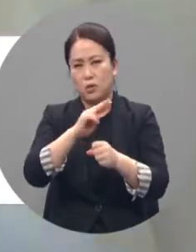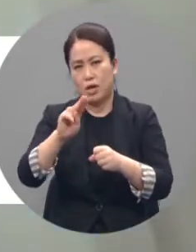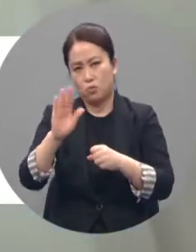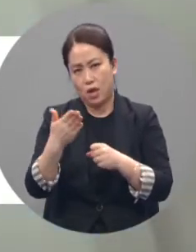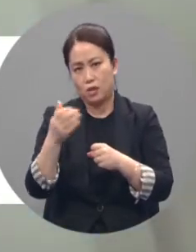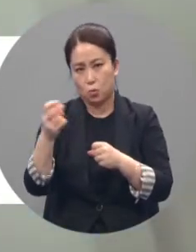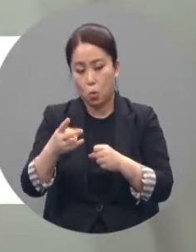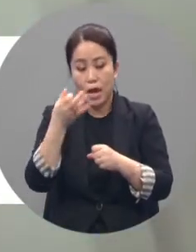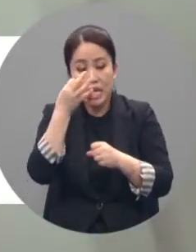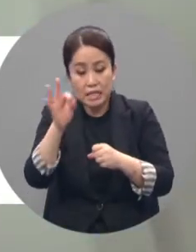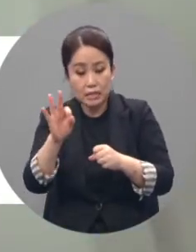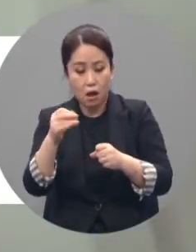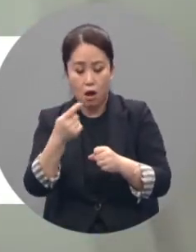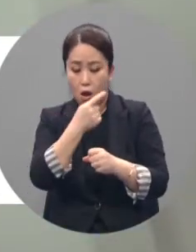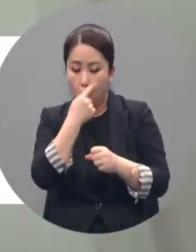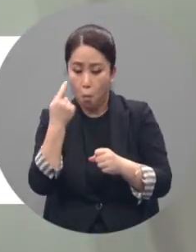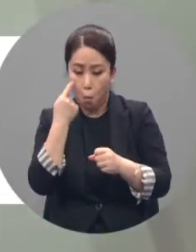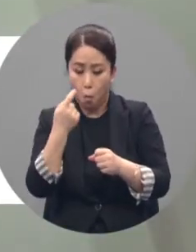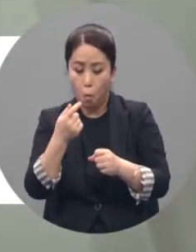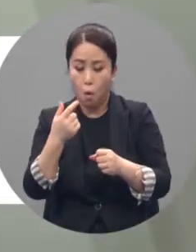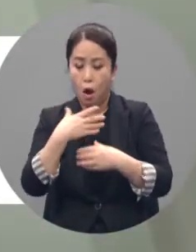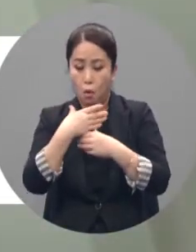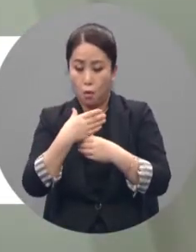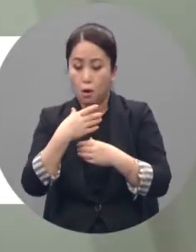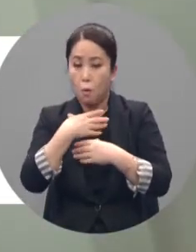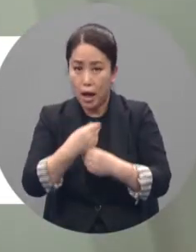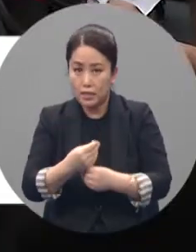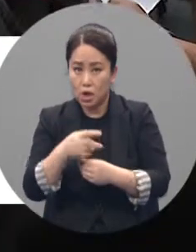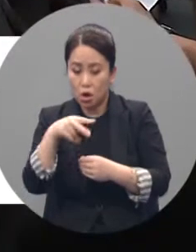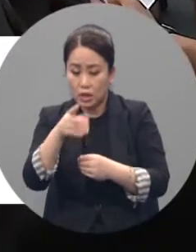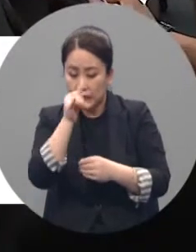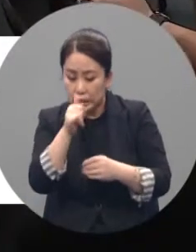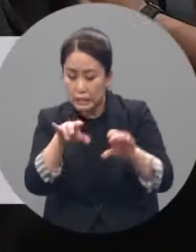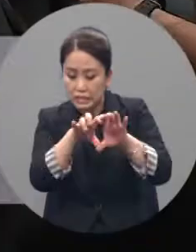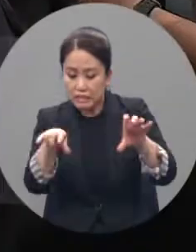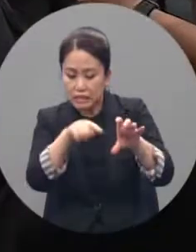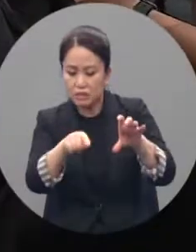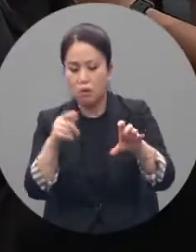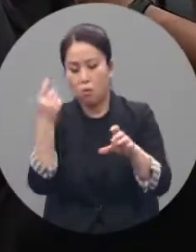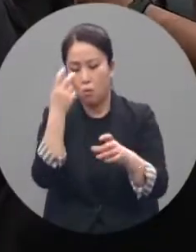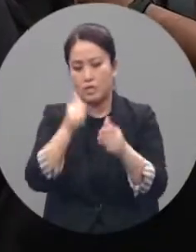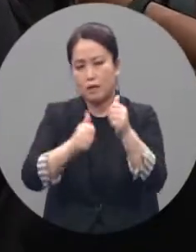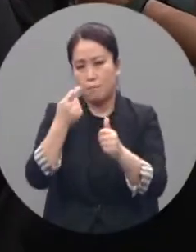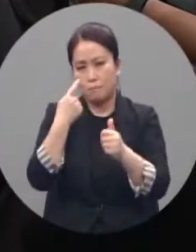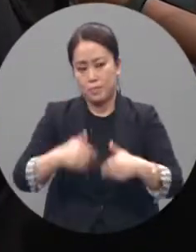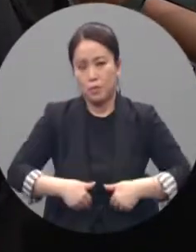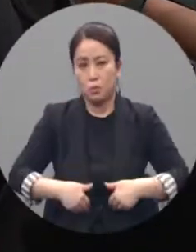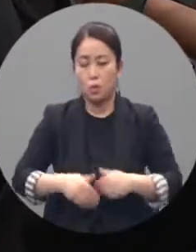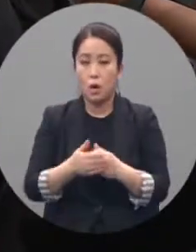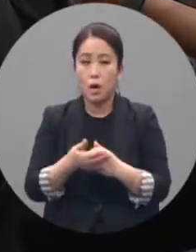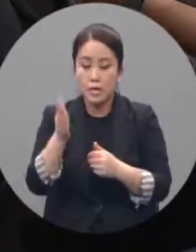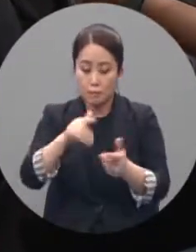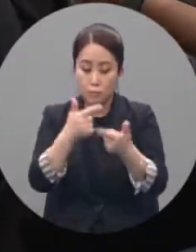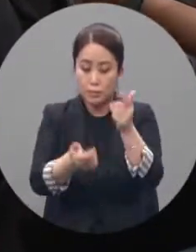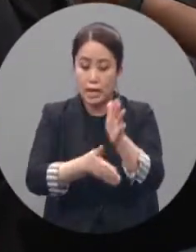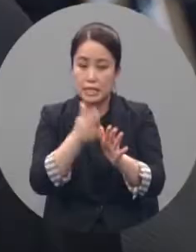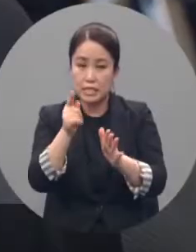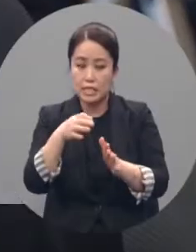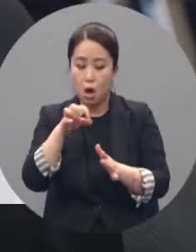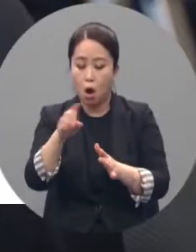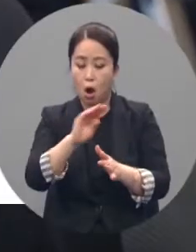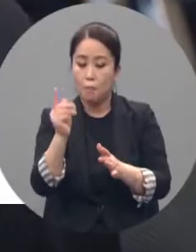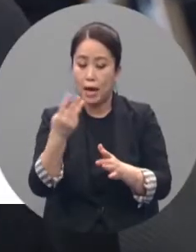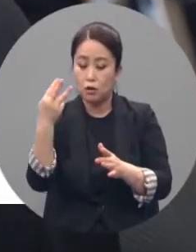트랙에서 이런 실험을 할 수 있어야 그 다음 단계로 넘어갈 수 있습니다. 그런데 부산시는 당장 어반루프의 노선